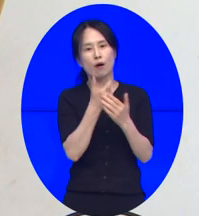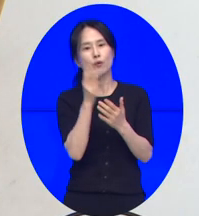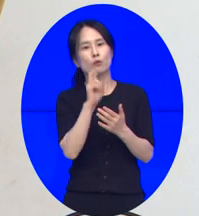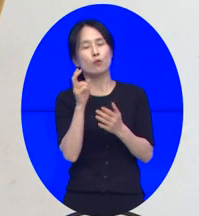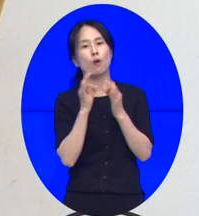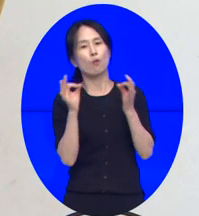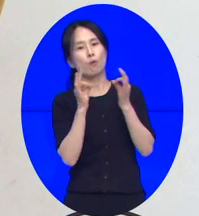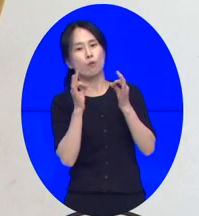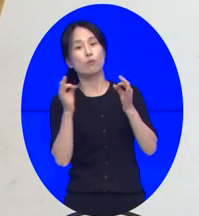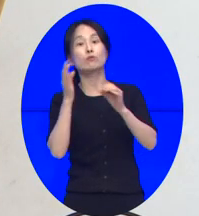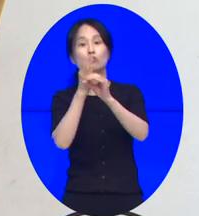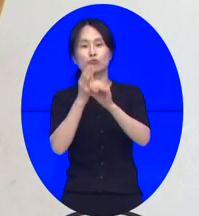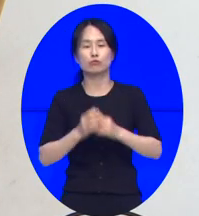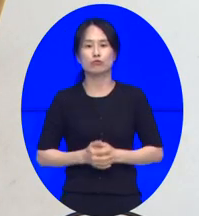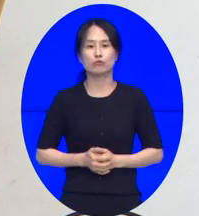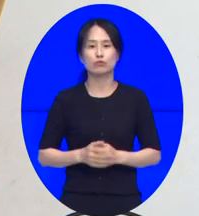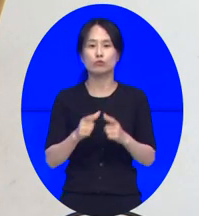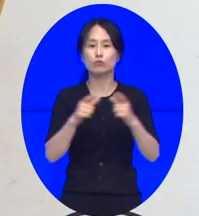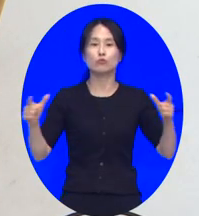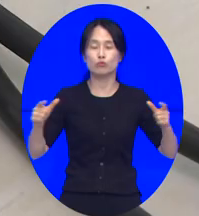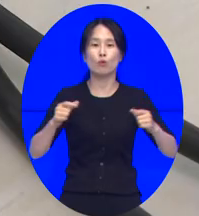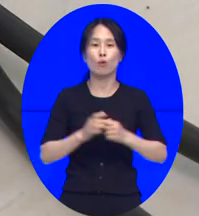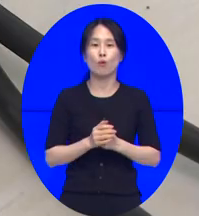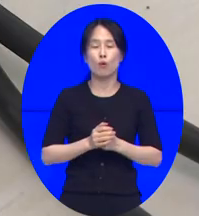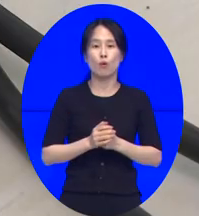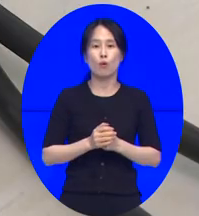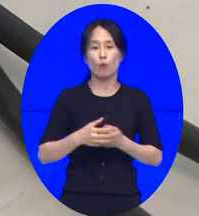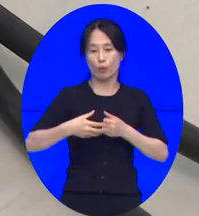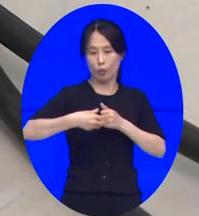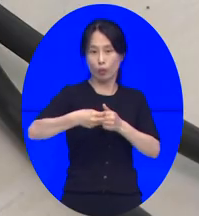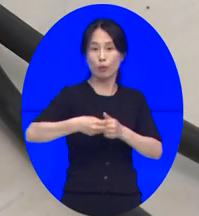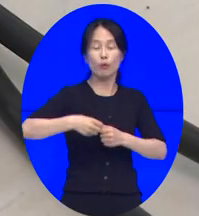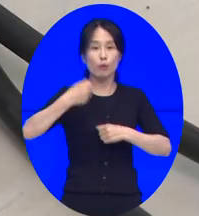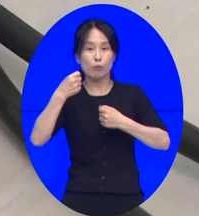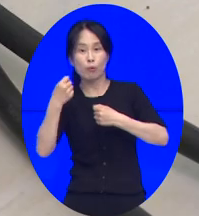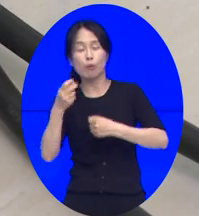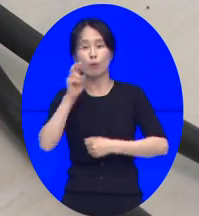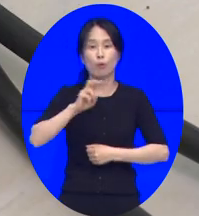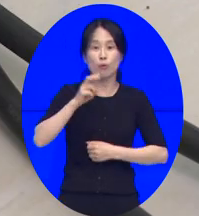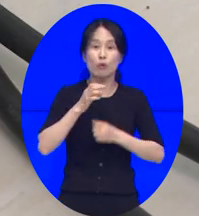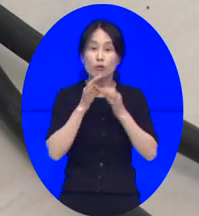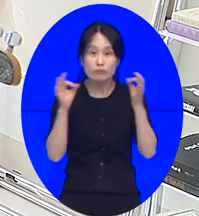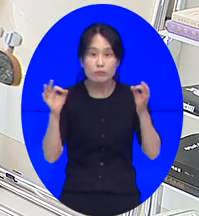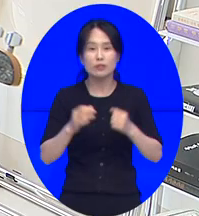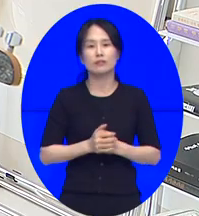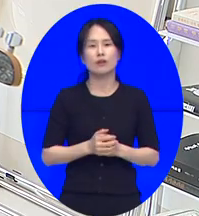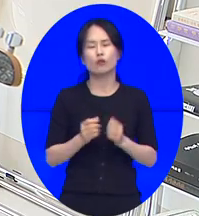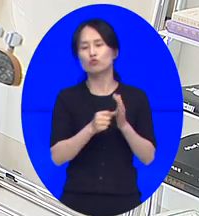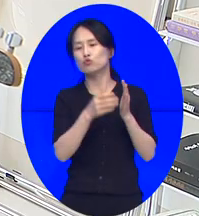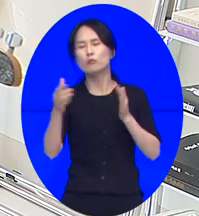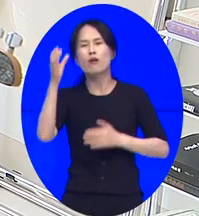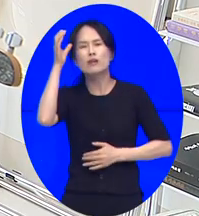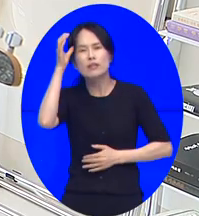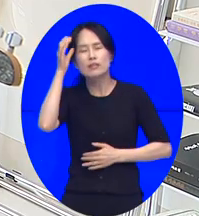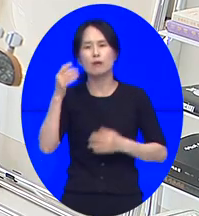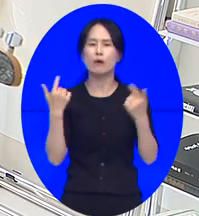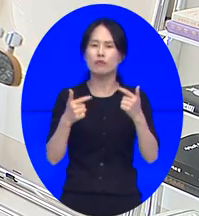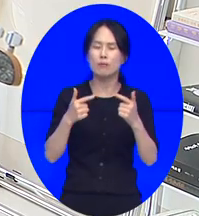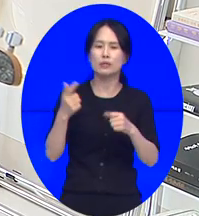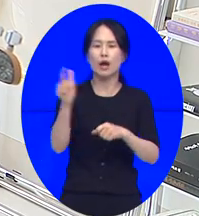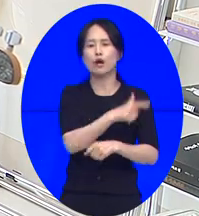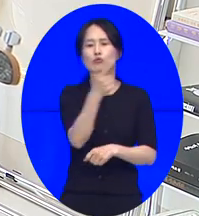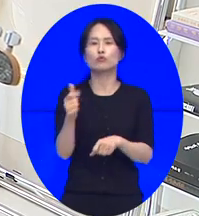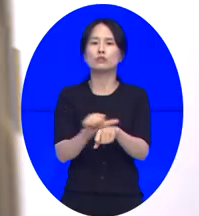감흥을 선물해주고 있습니다. 주로 공연 무대에서 활동하는데 더 유명해질 날을 꿈꾸며 데뷔 후에도 매일같이 이렇게